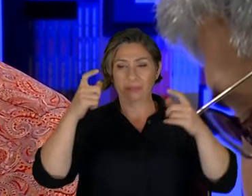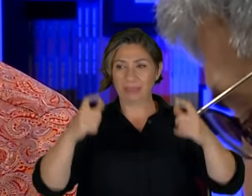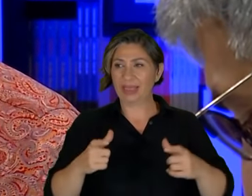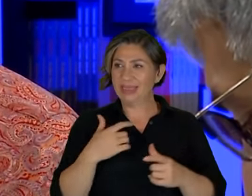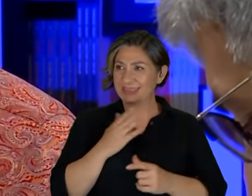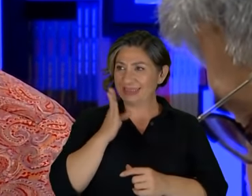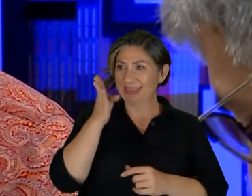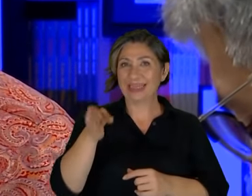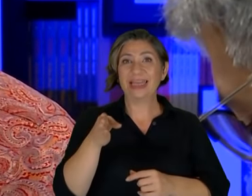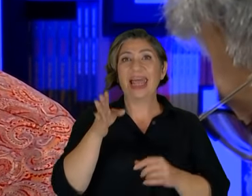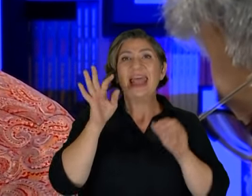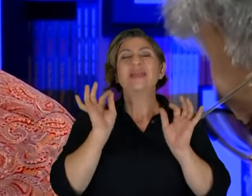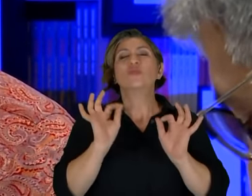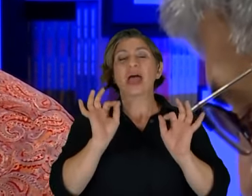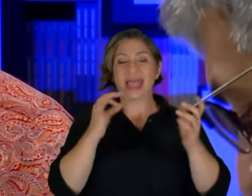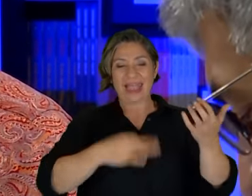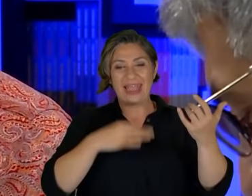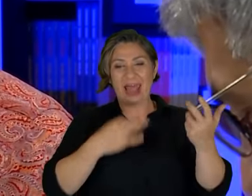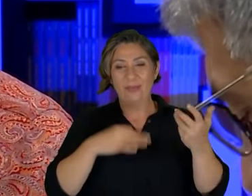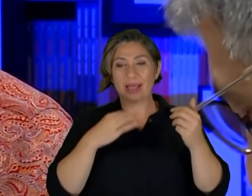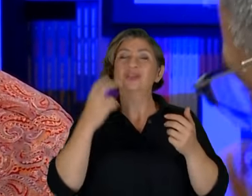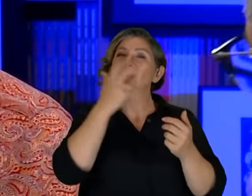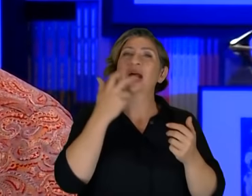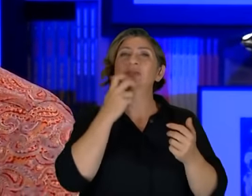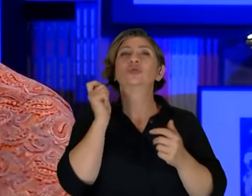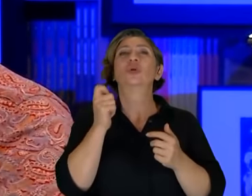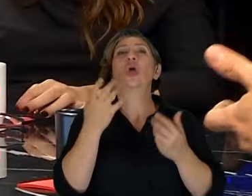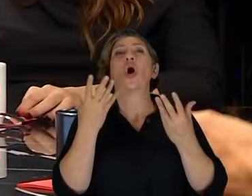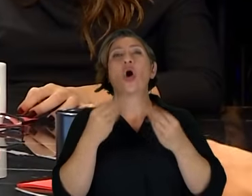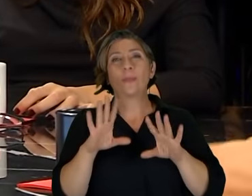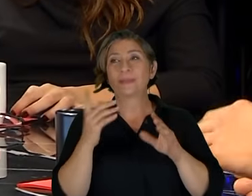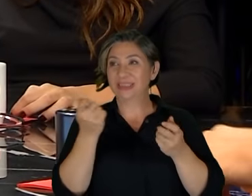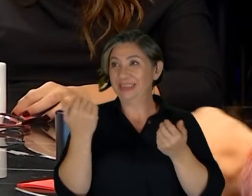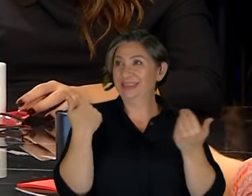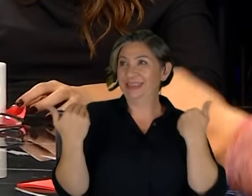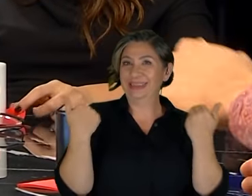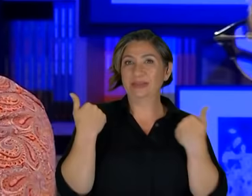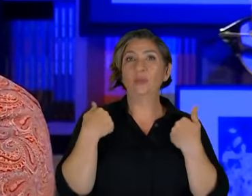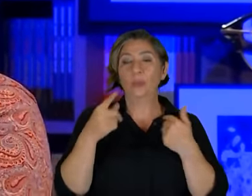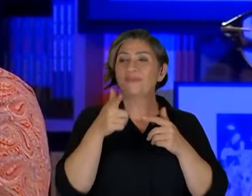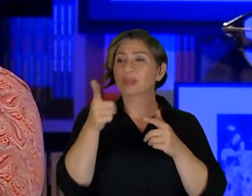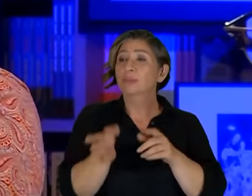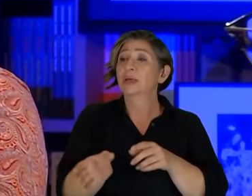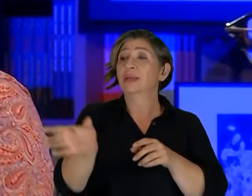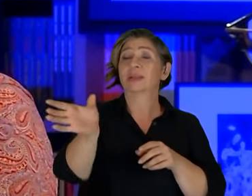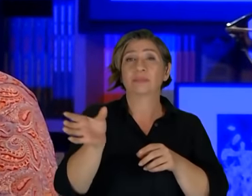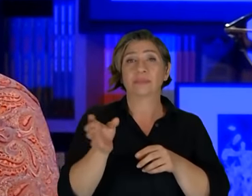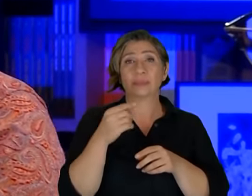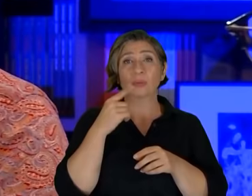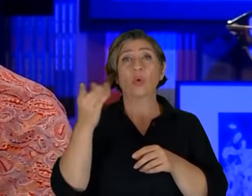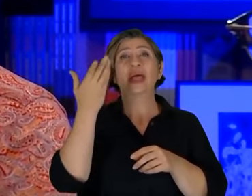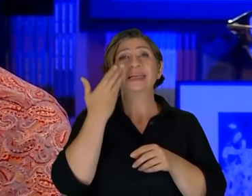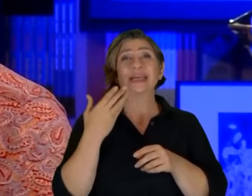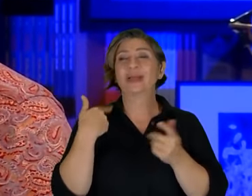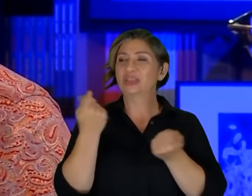falan gidersem illa böyle gitarım olup her gün performans yapmak zorunda kalmayayım işe almak için. Hı. Abi bu benim videom diye atayım dedim. Onu